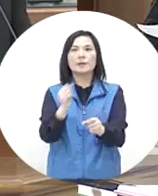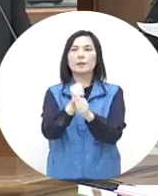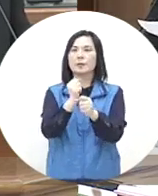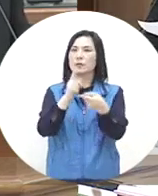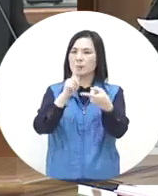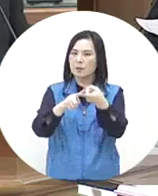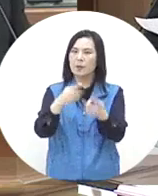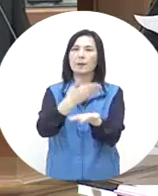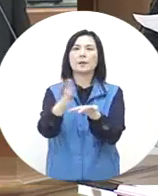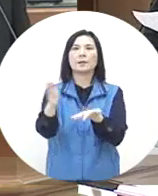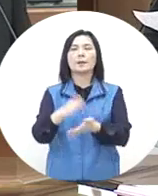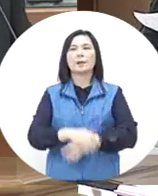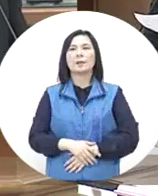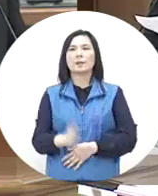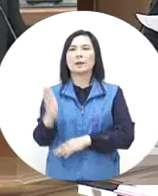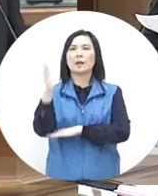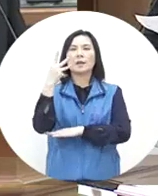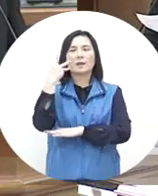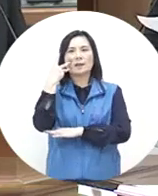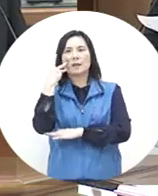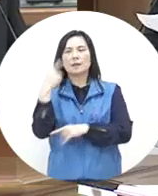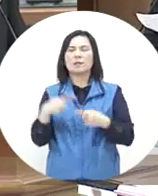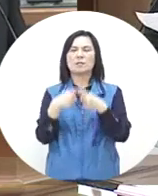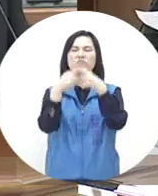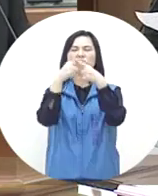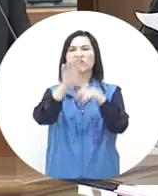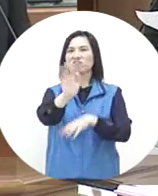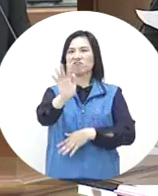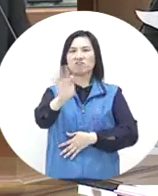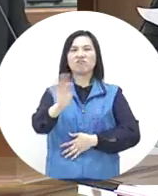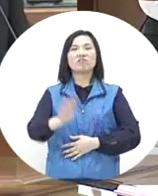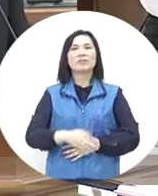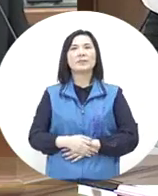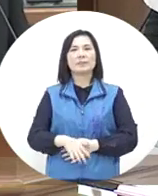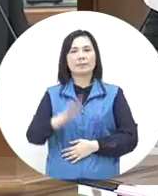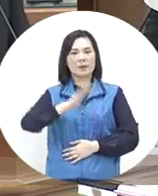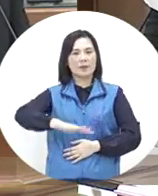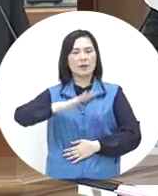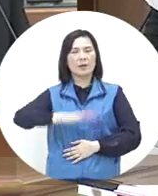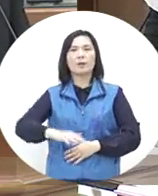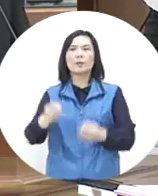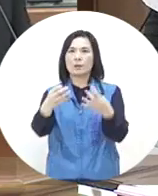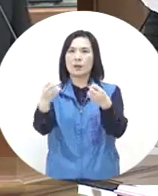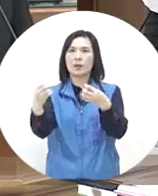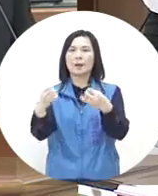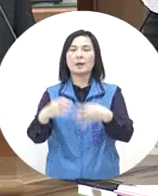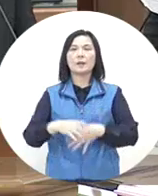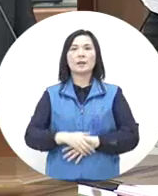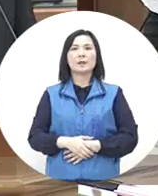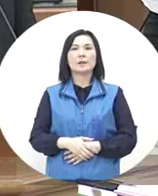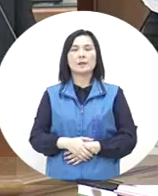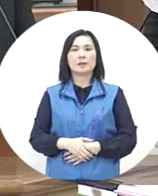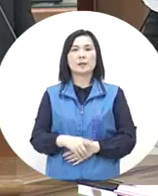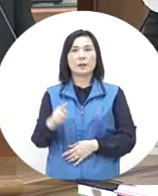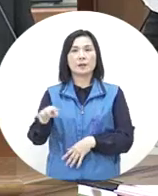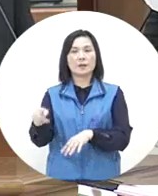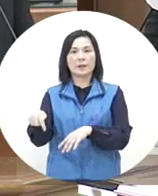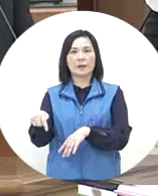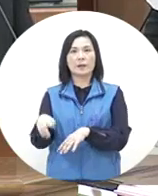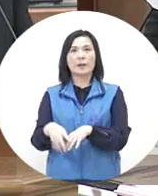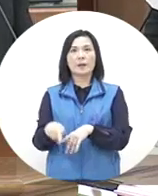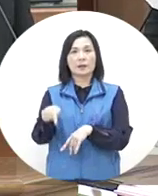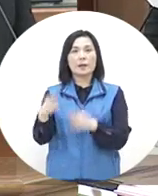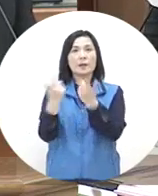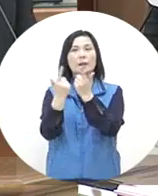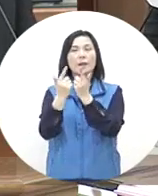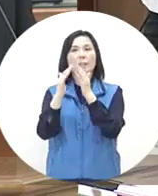不用用政治的方式来看这个代志。那好好讲这个代志啊，从不管要到延伸到台北市那一天，大